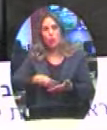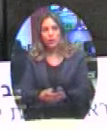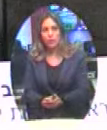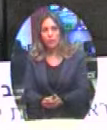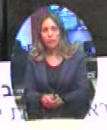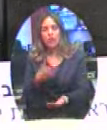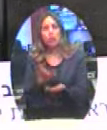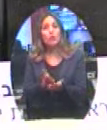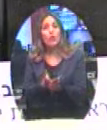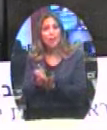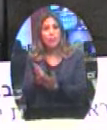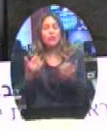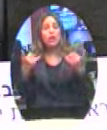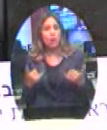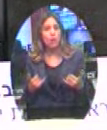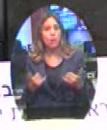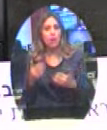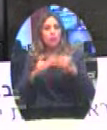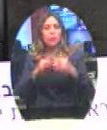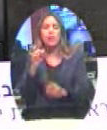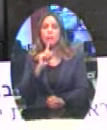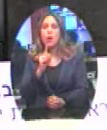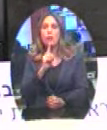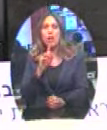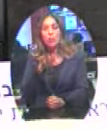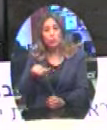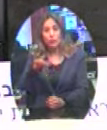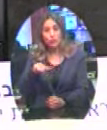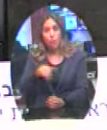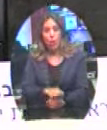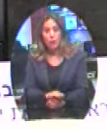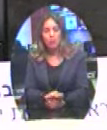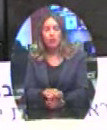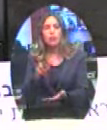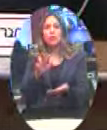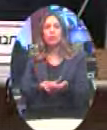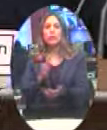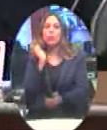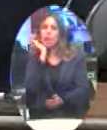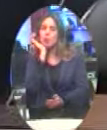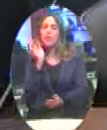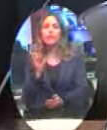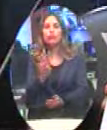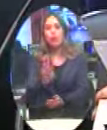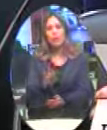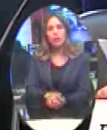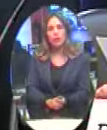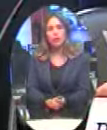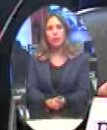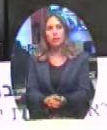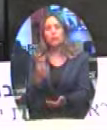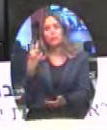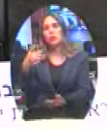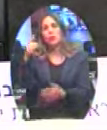היום הבנייה המועטה שיש ביהודה ושומרון, זה בזכות רבין ושמיר, וצריך